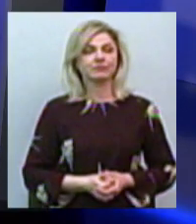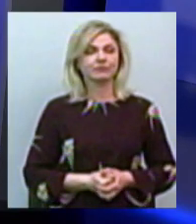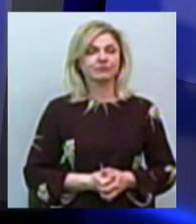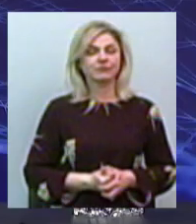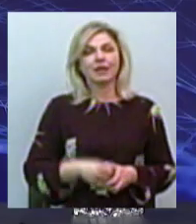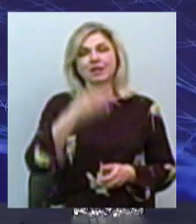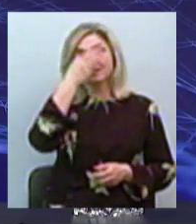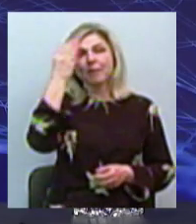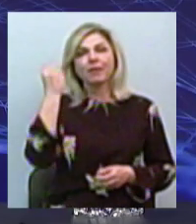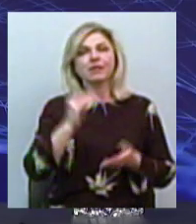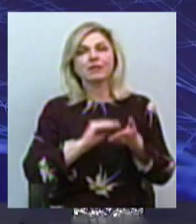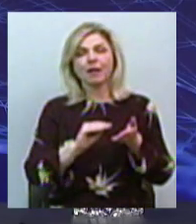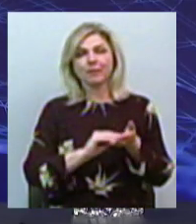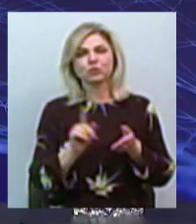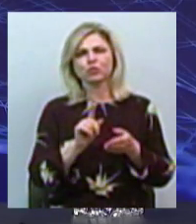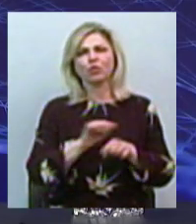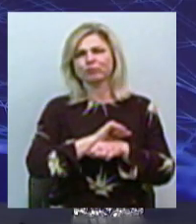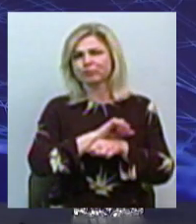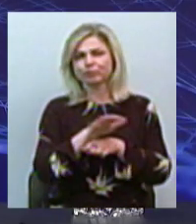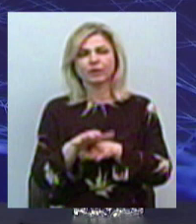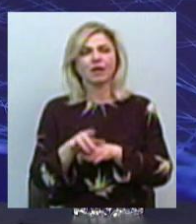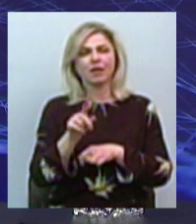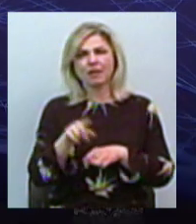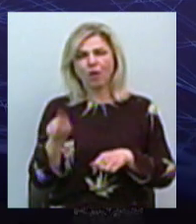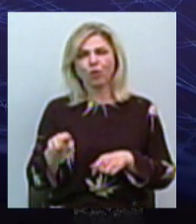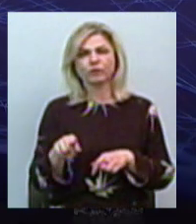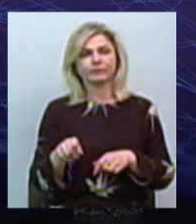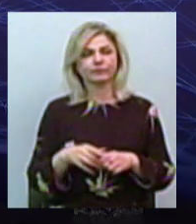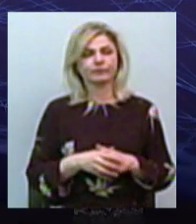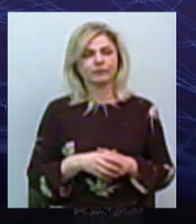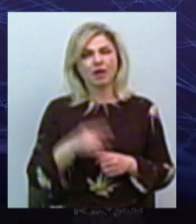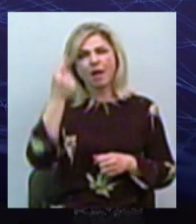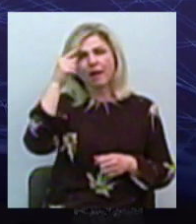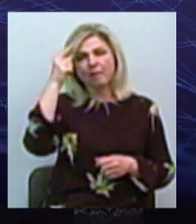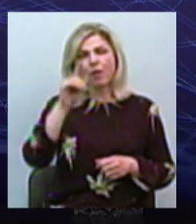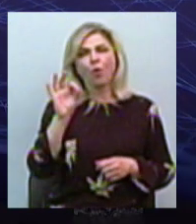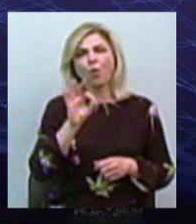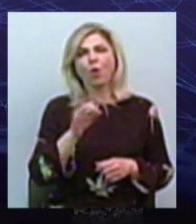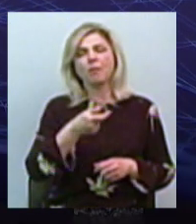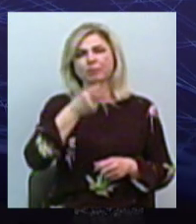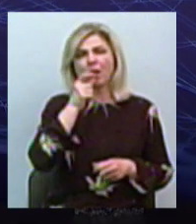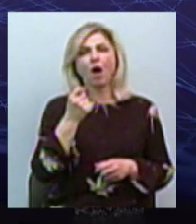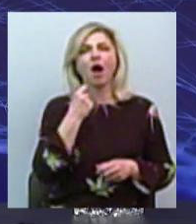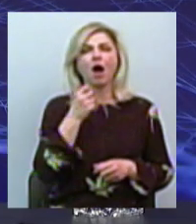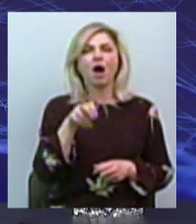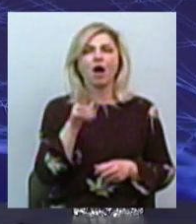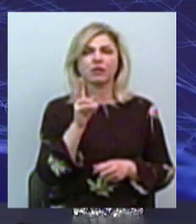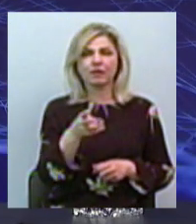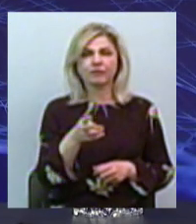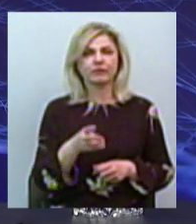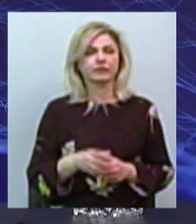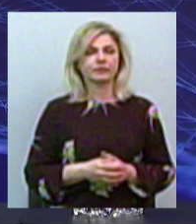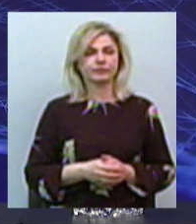забула сказати, розповсюджували також деякі масові засоби міф про вживання алкоголю. До речі, при будь-якому